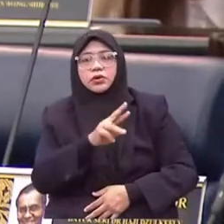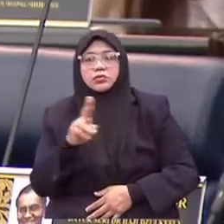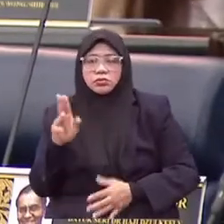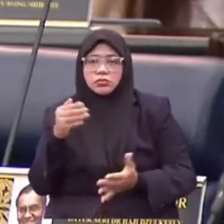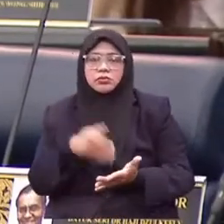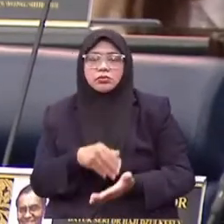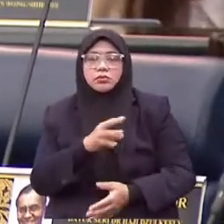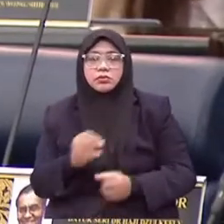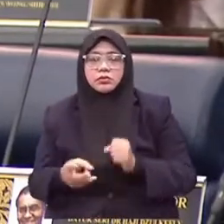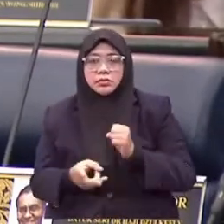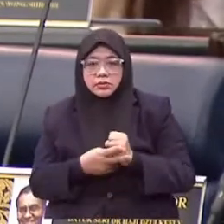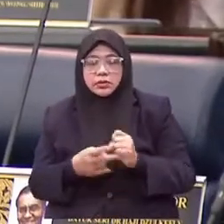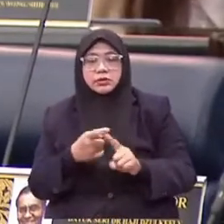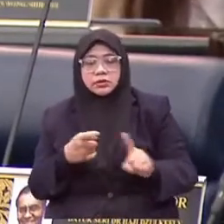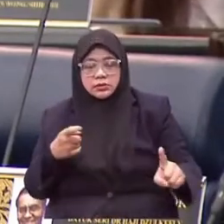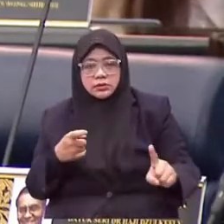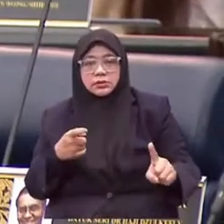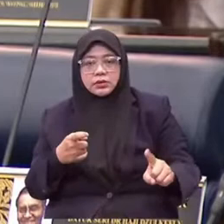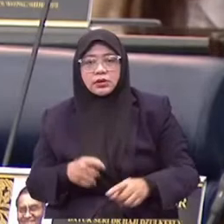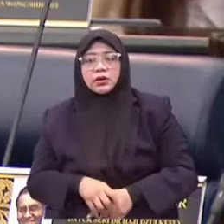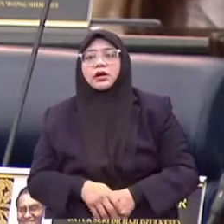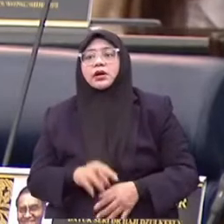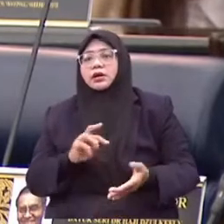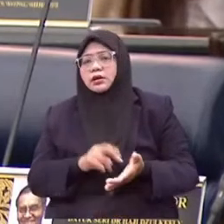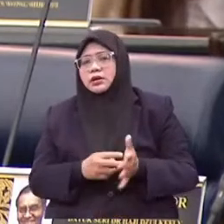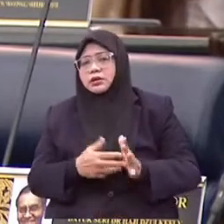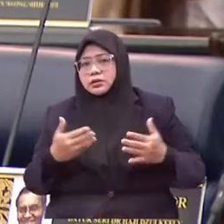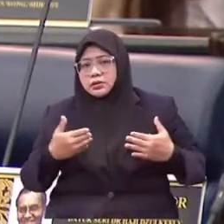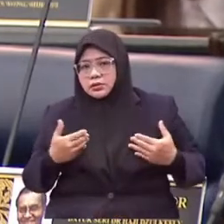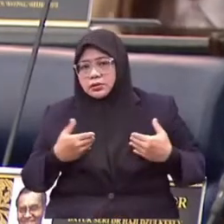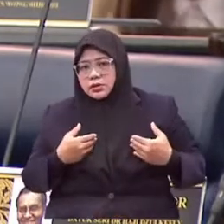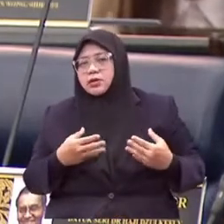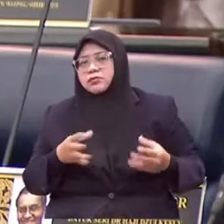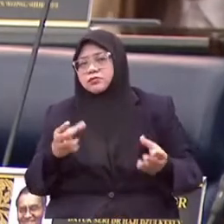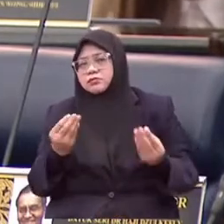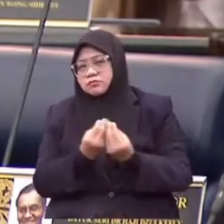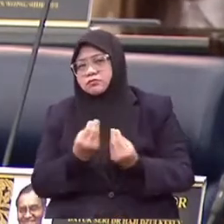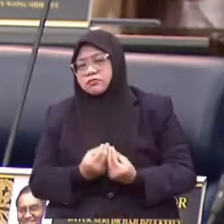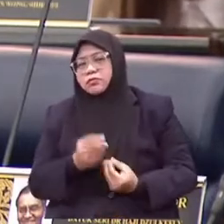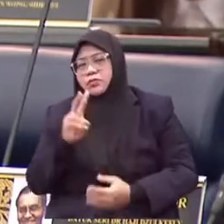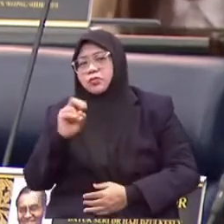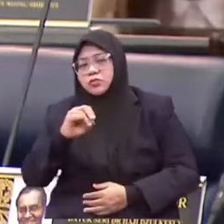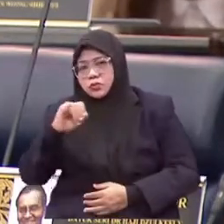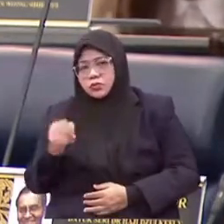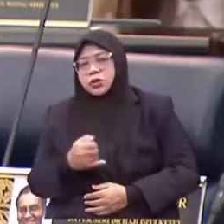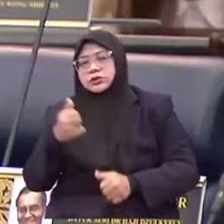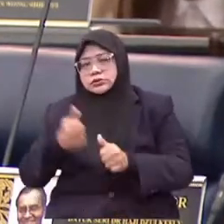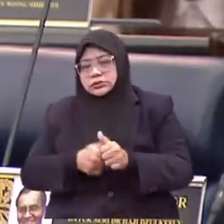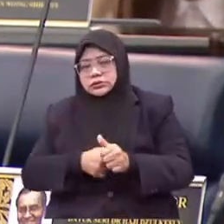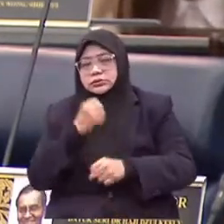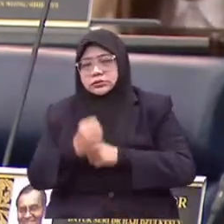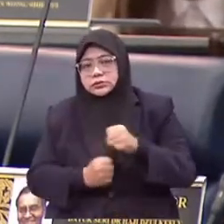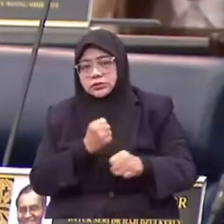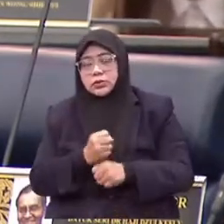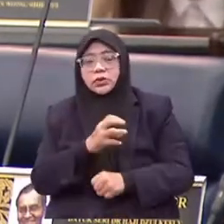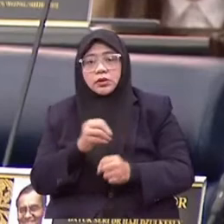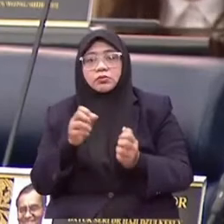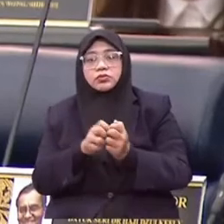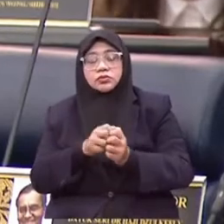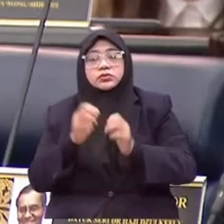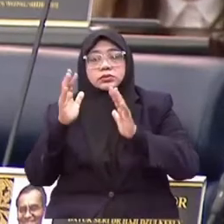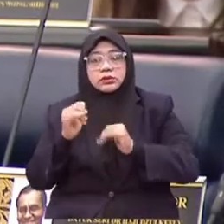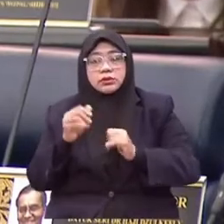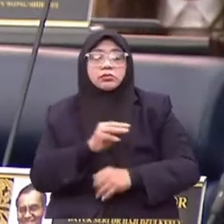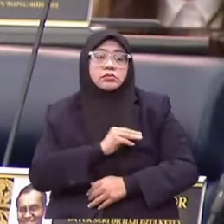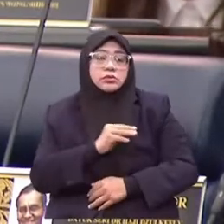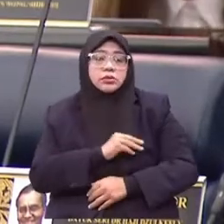semula penjimatan dari perundingan semula adalah sekurang-kurangnya Saya kira 20 juta setiap tahun oleh itu Pucung sangat berharap